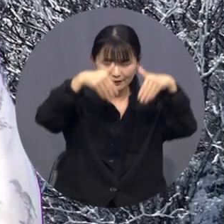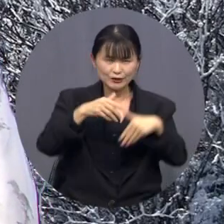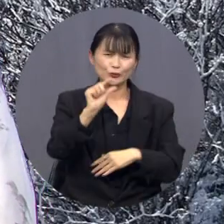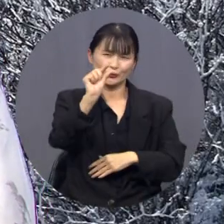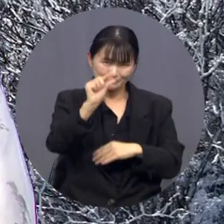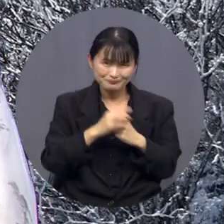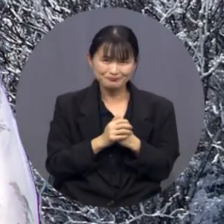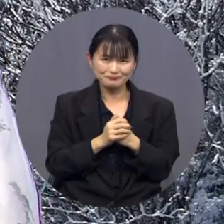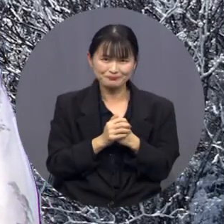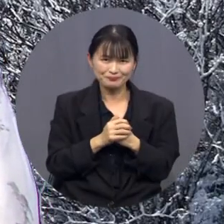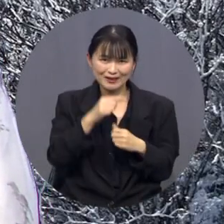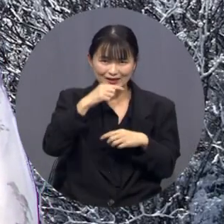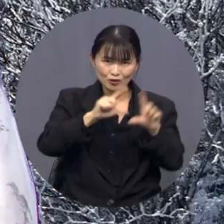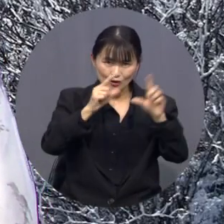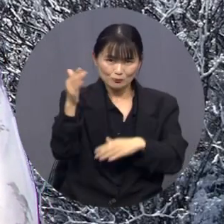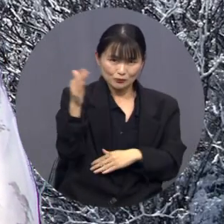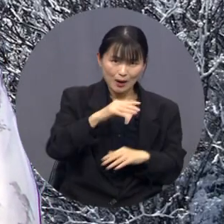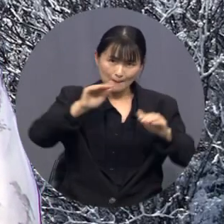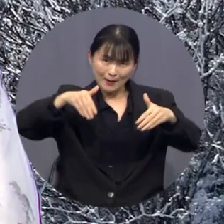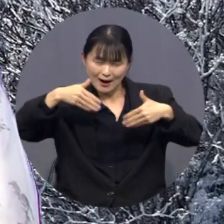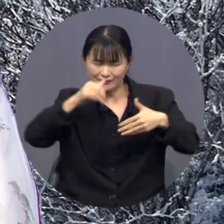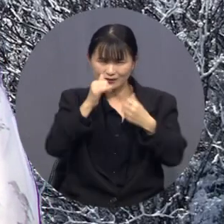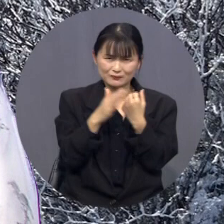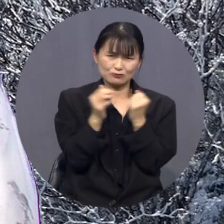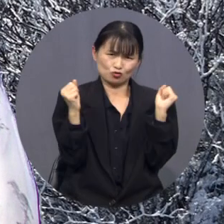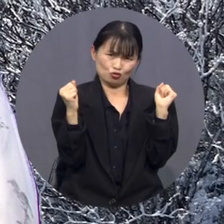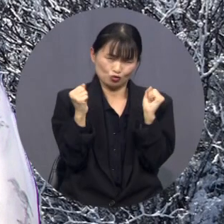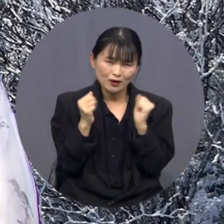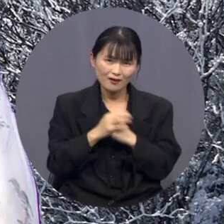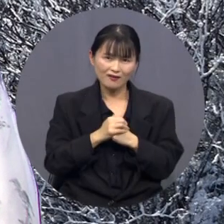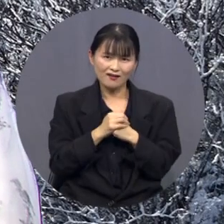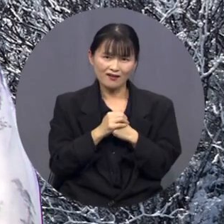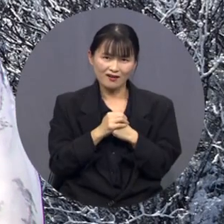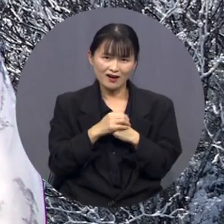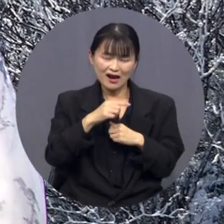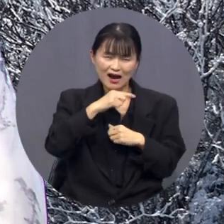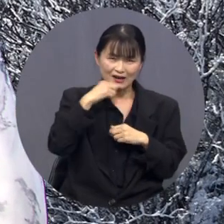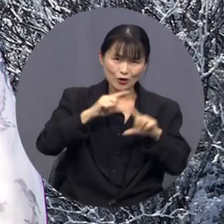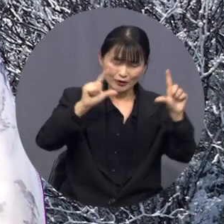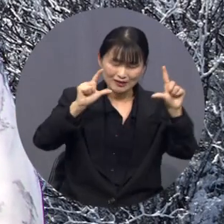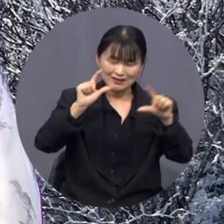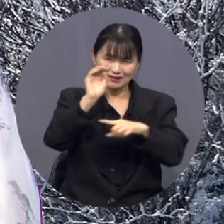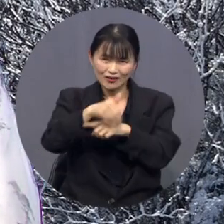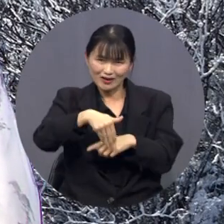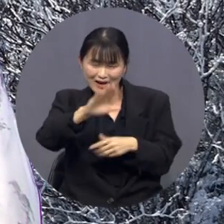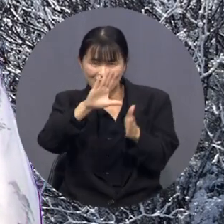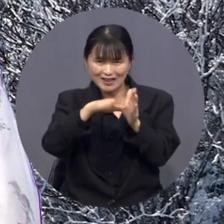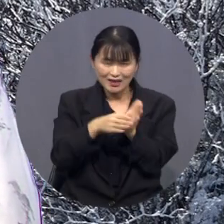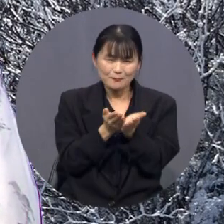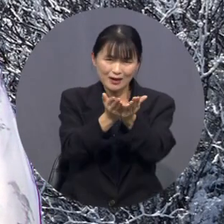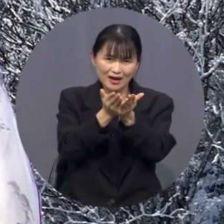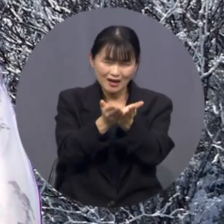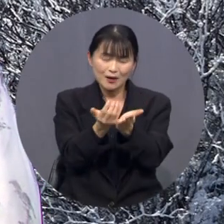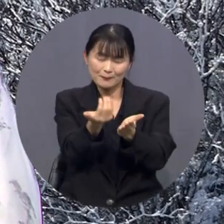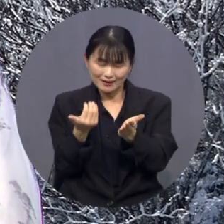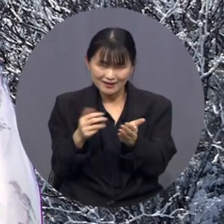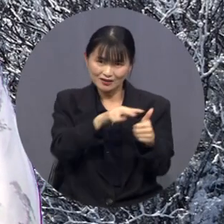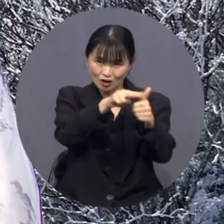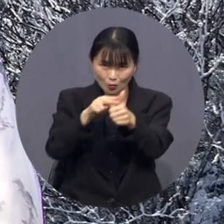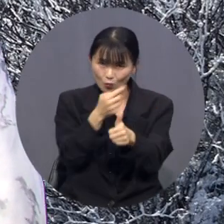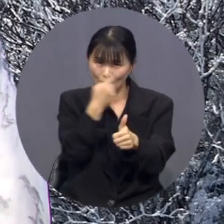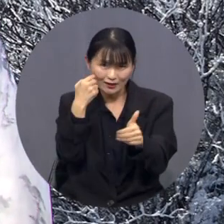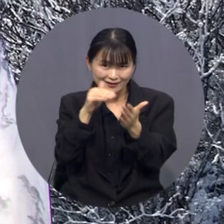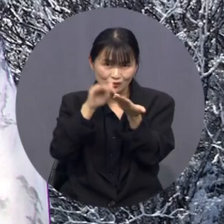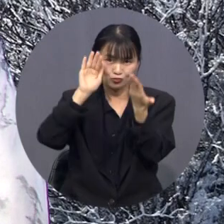내리겠습니다 일요일부터는 바람이 불어서 쌀쌀해 지겠 일요일 귀경 길의 해상교통 이용객들은 사전의 운항 정보를 꼭